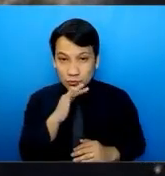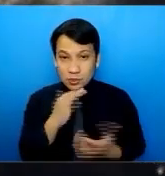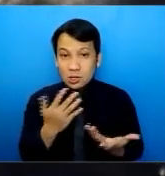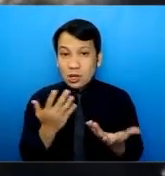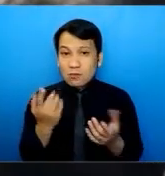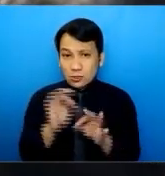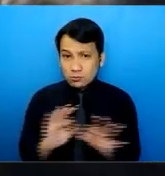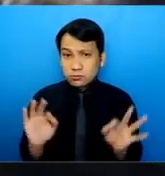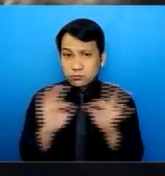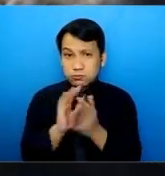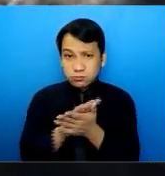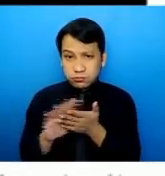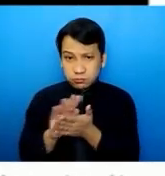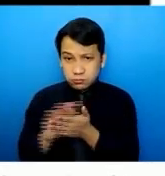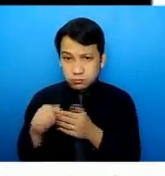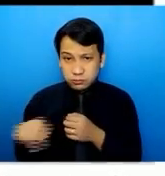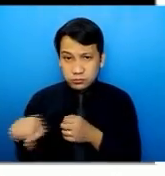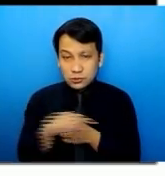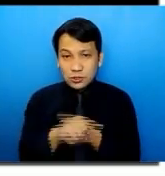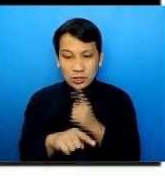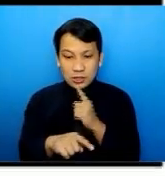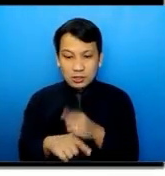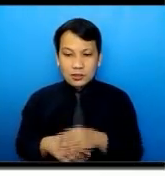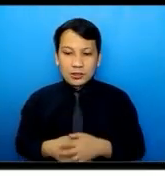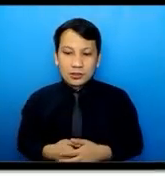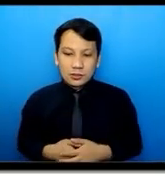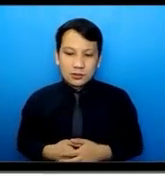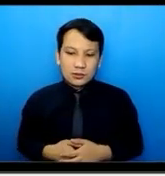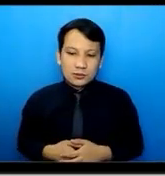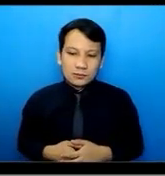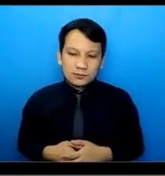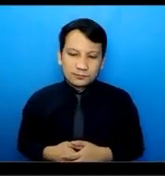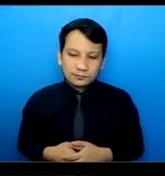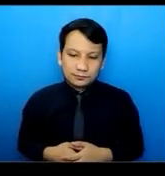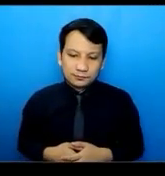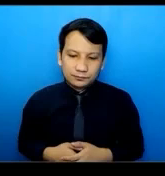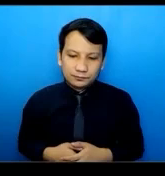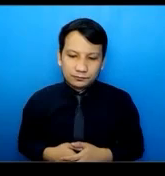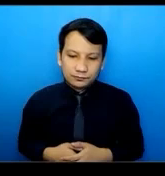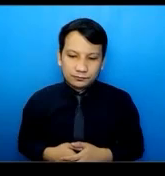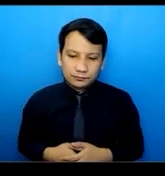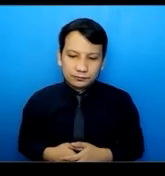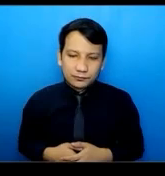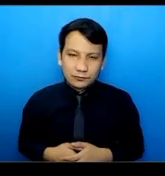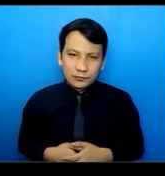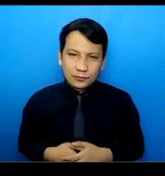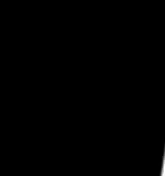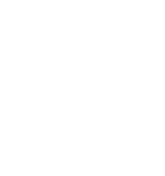mag-rehabilitate yung nag-cause ng pollution, ng marine pollution. Clean up, mag-rehabilitate.